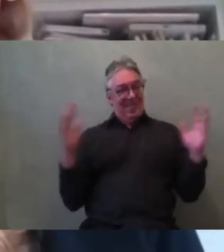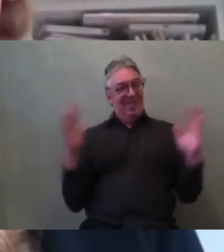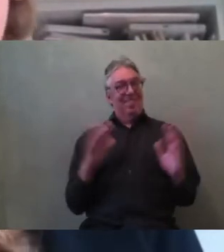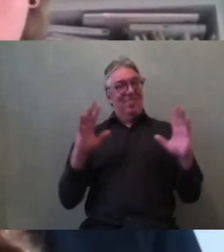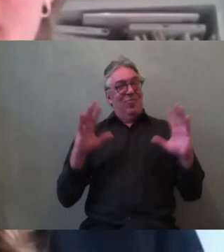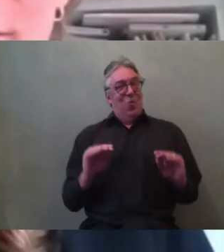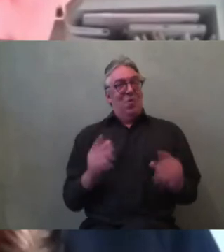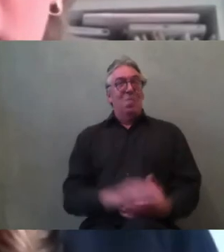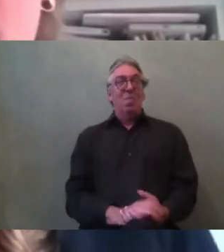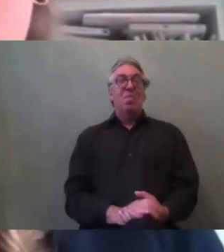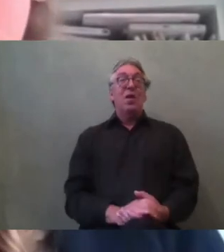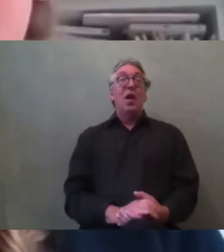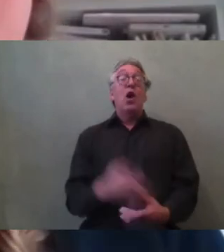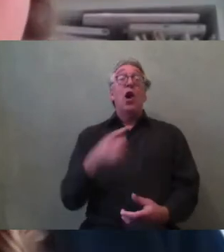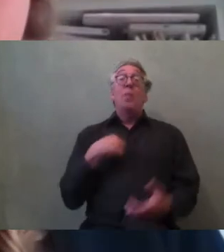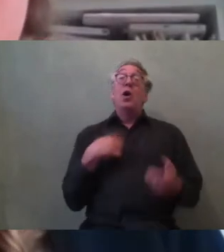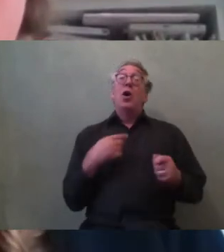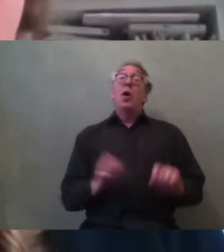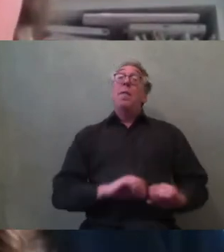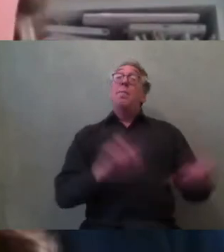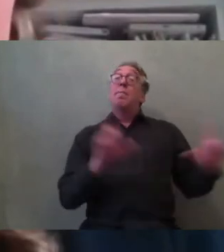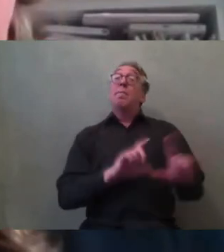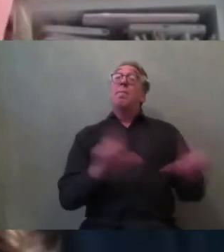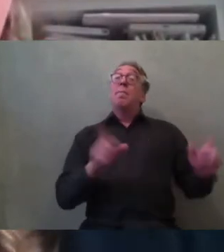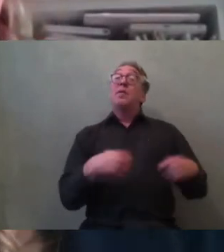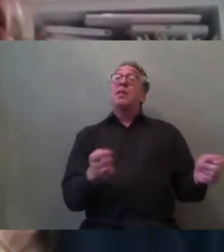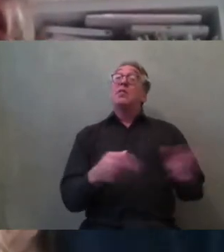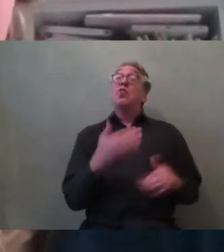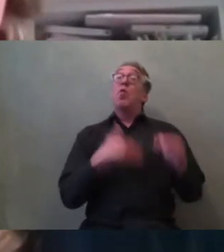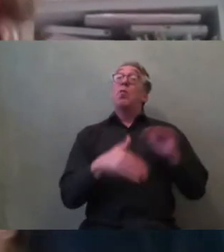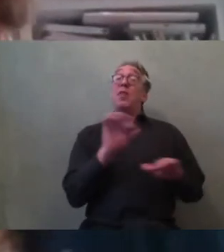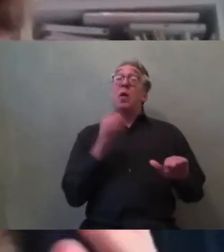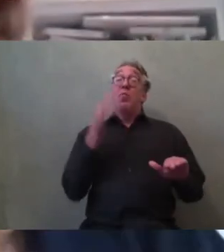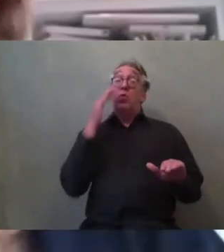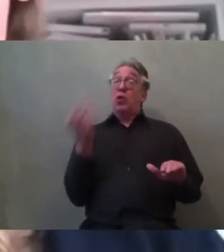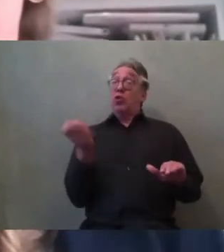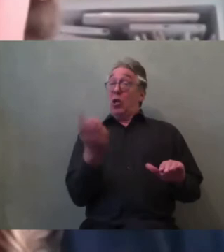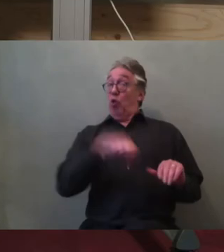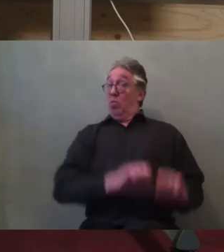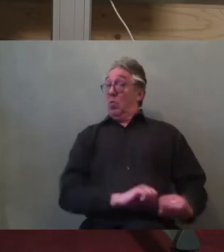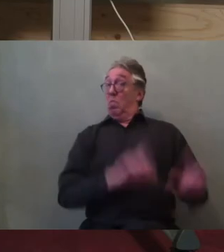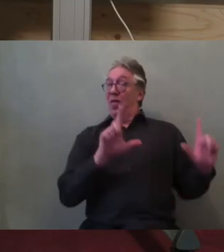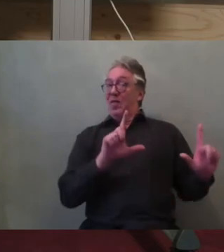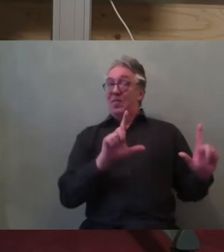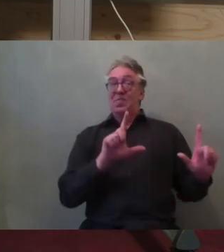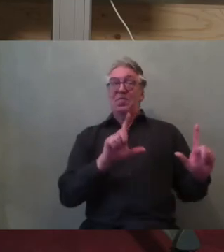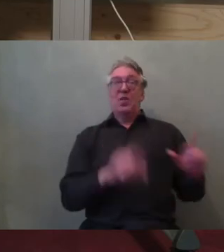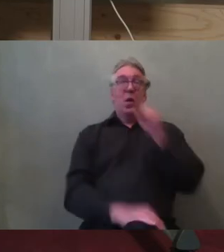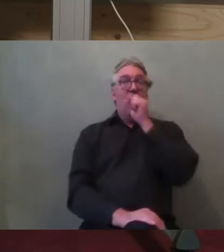Ik heb een presentatie voorbereid en ik kan me voorstellen dat die zo dadelijk ook in beeld komt. En daar kan ik dan het een en ander bij vertellen.